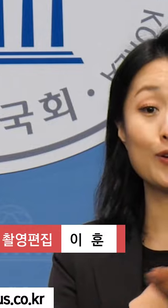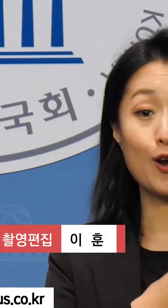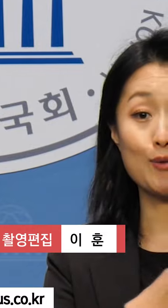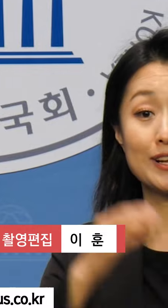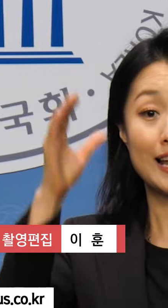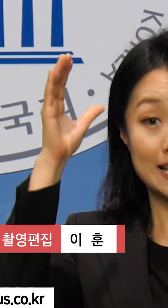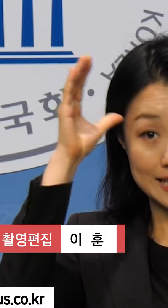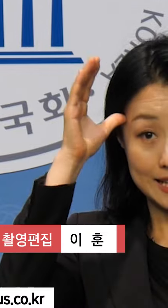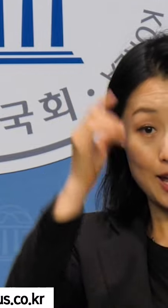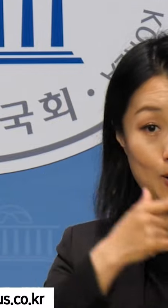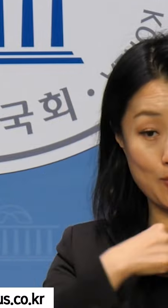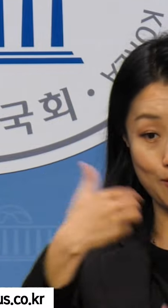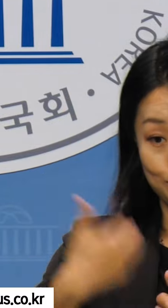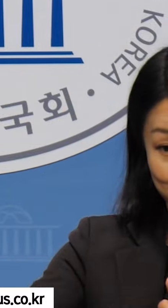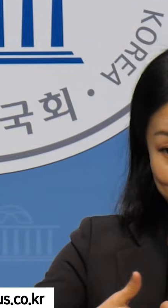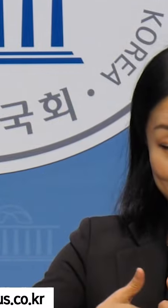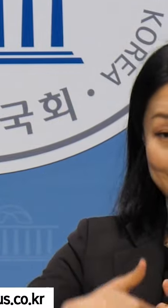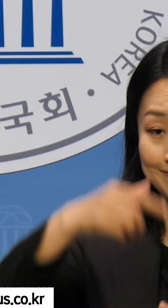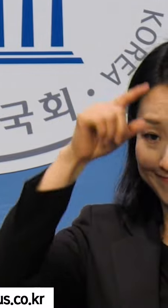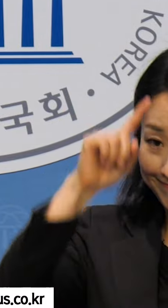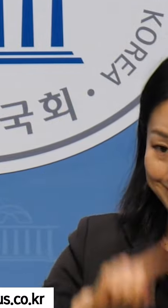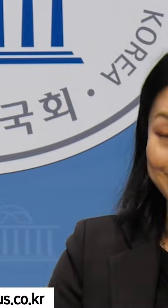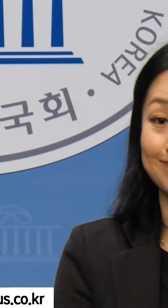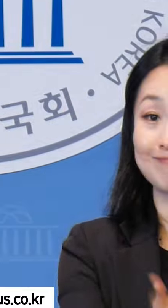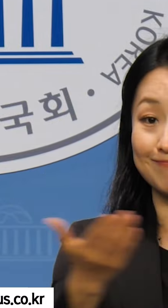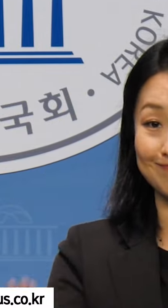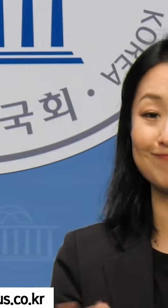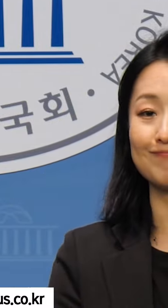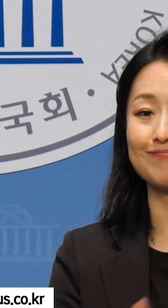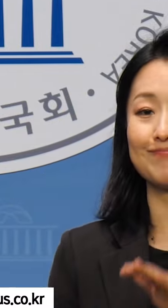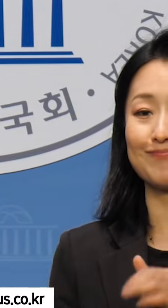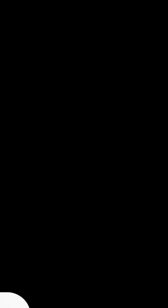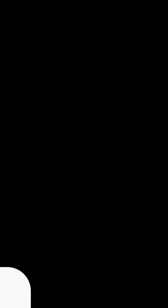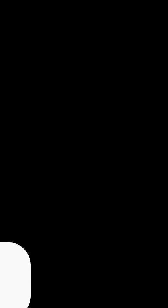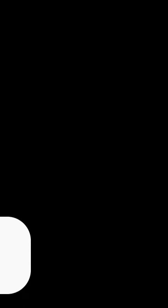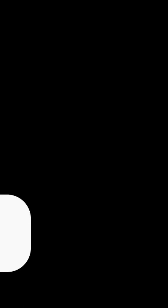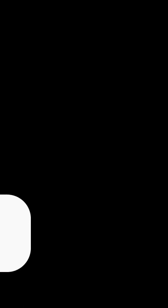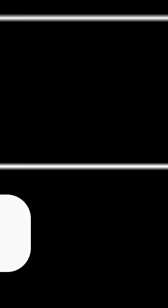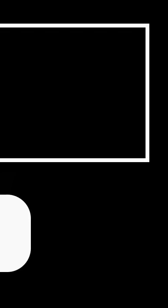당원 동지들의 기대와 요구에 부응하는 여러분의 최고위원이 되겠습니다.